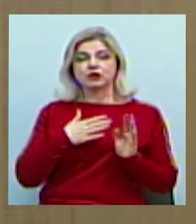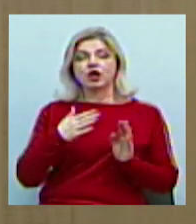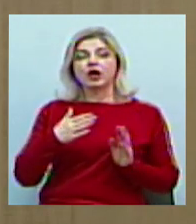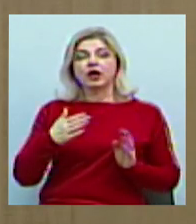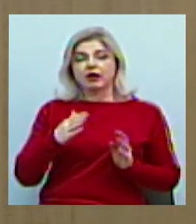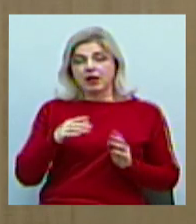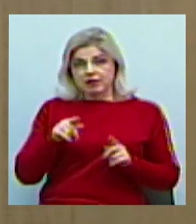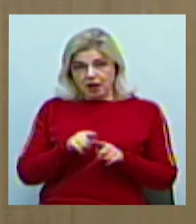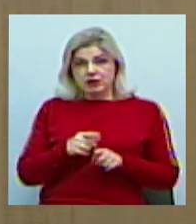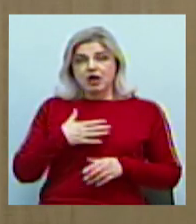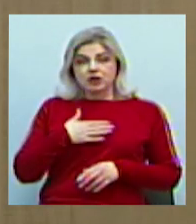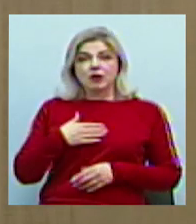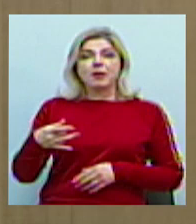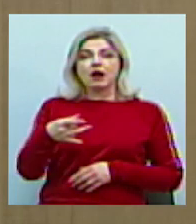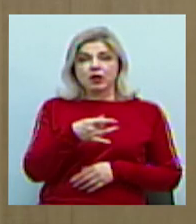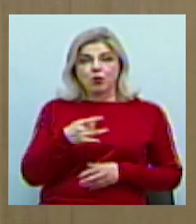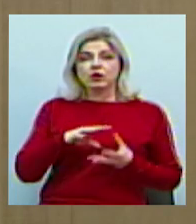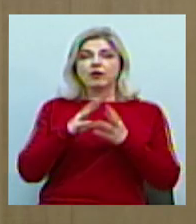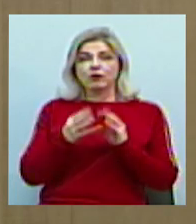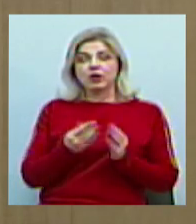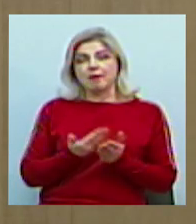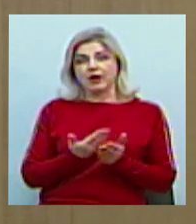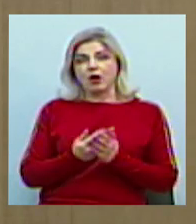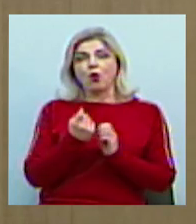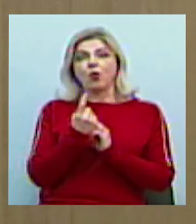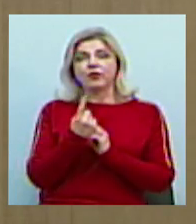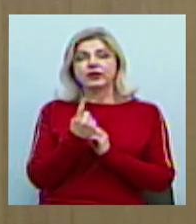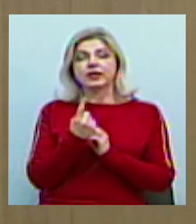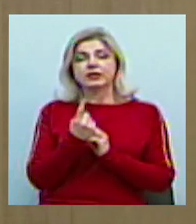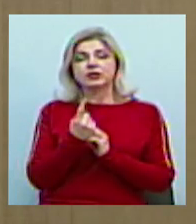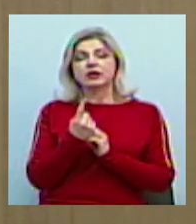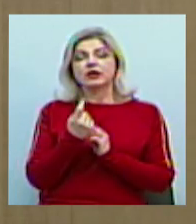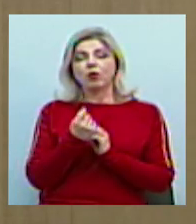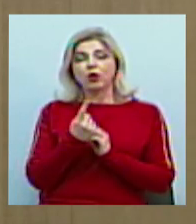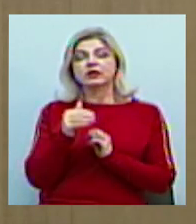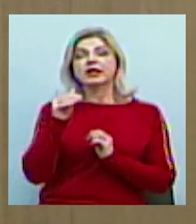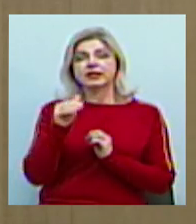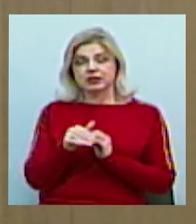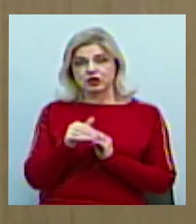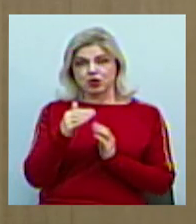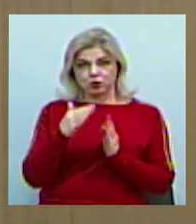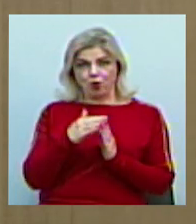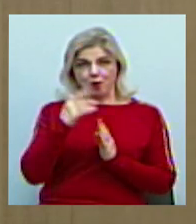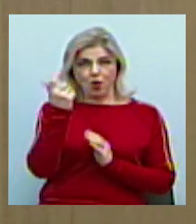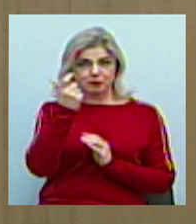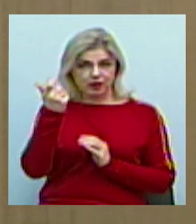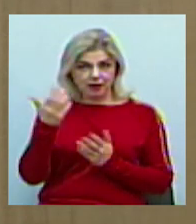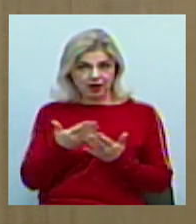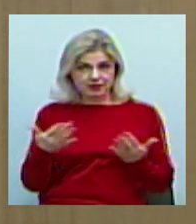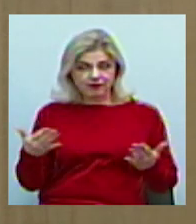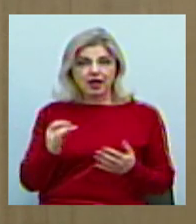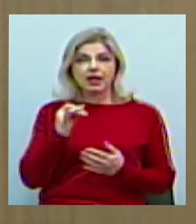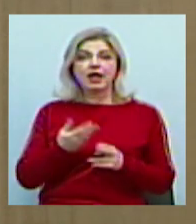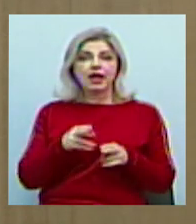районі кількість таких домогосподарств складає близько 11,5 тисяч домогосподарств. І ці